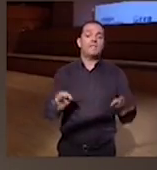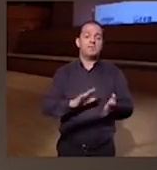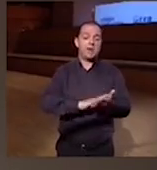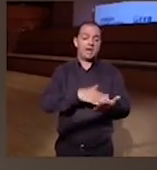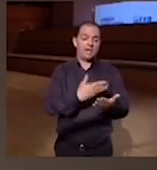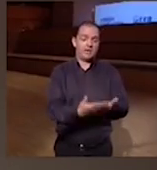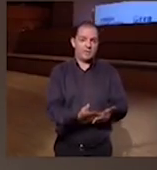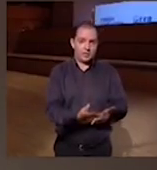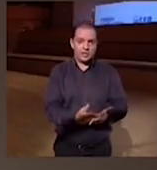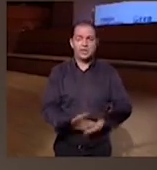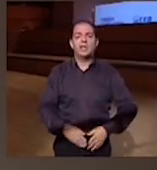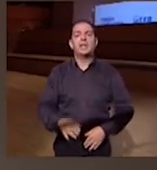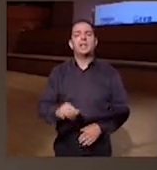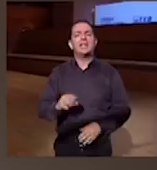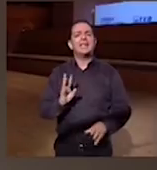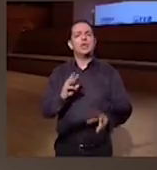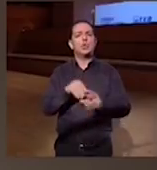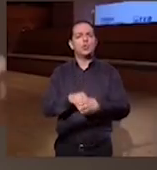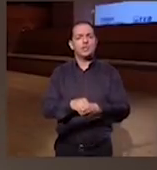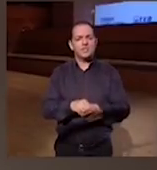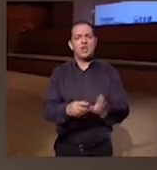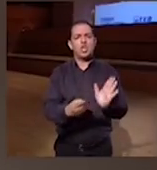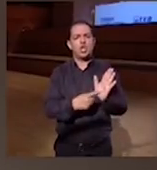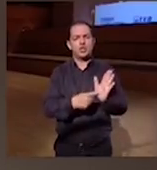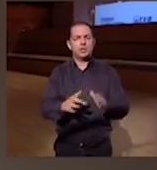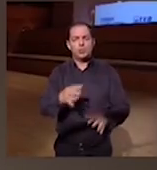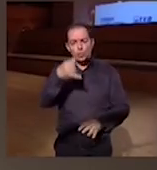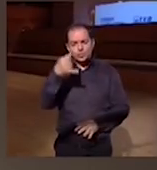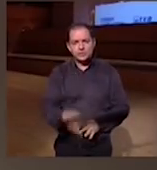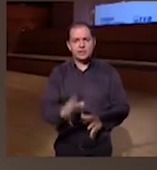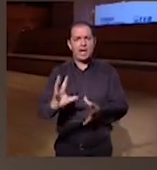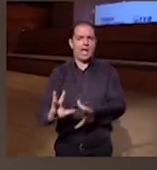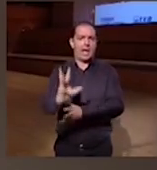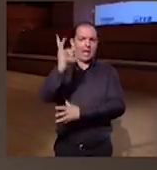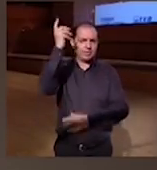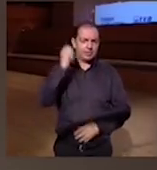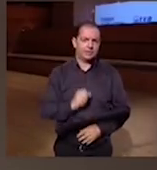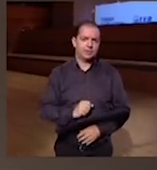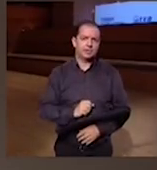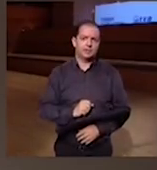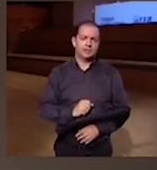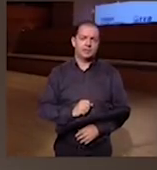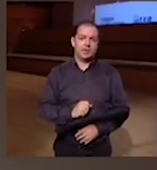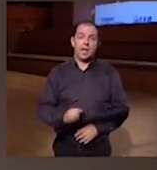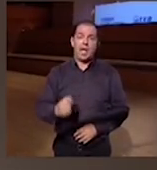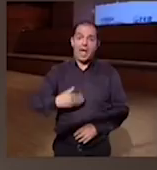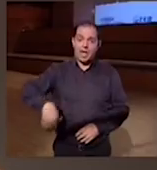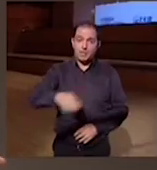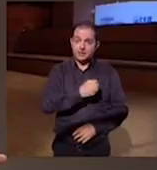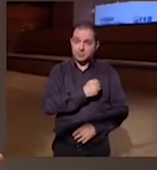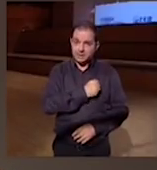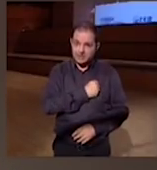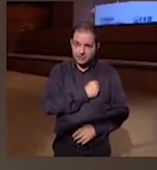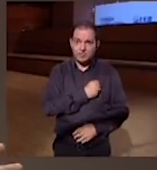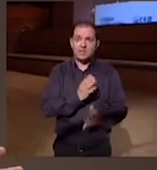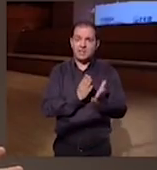όρου inclusive growth στην συμπεριληπτική ανάπτυξη, ας το πω έτσι. Πιστεύουμε ότι η